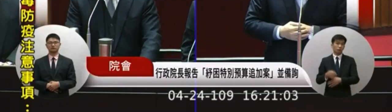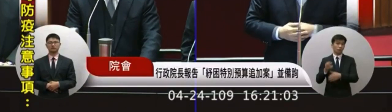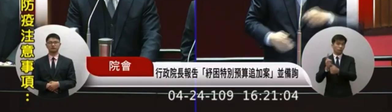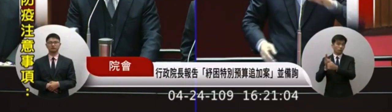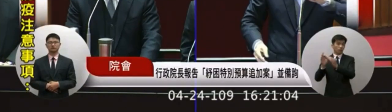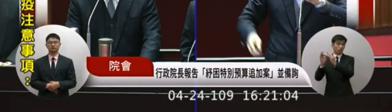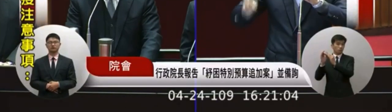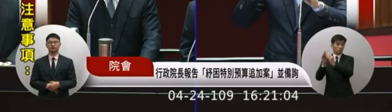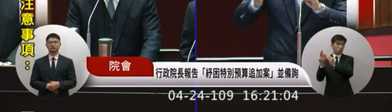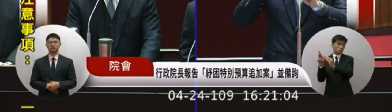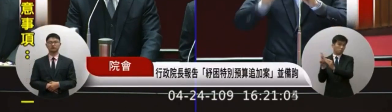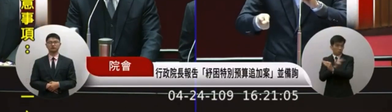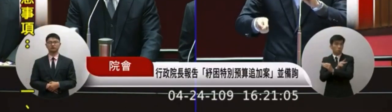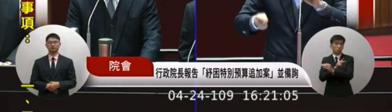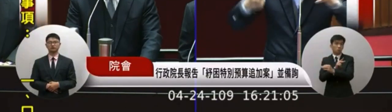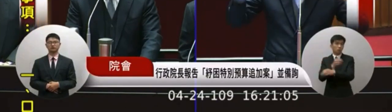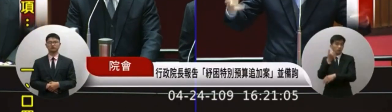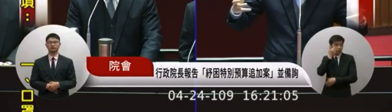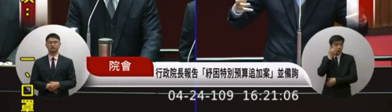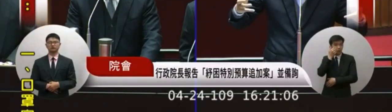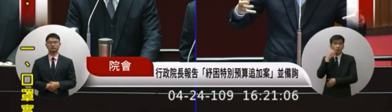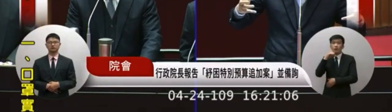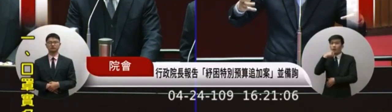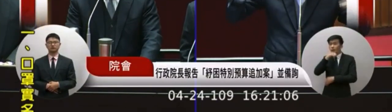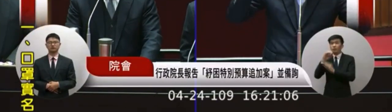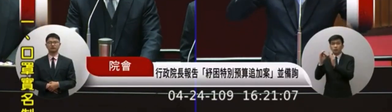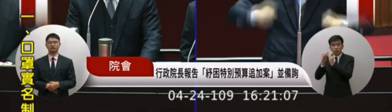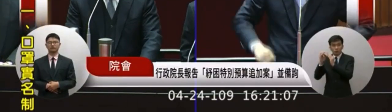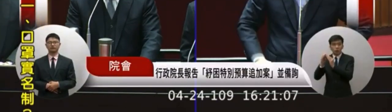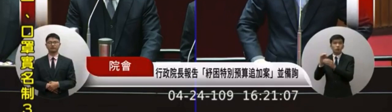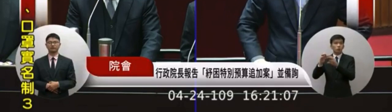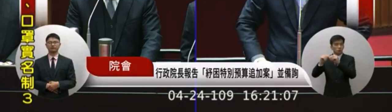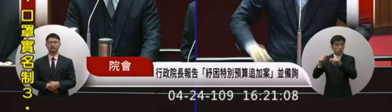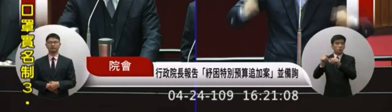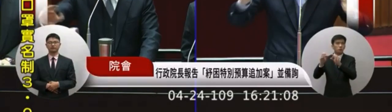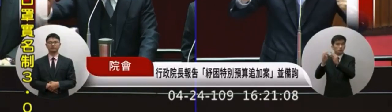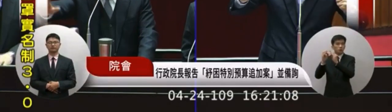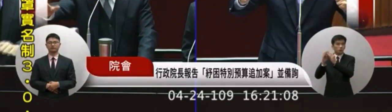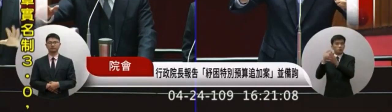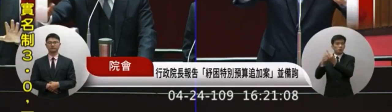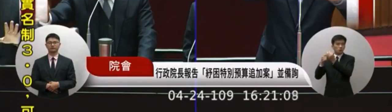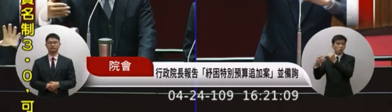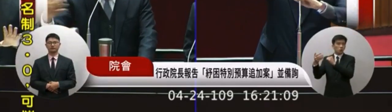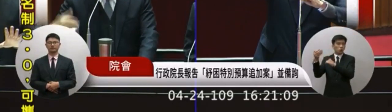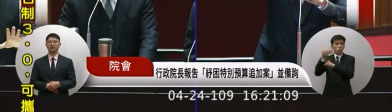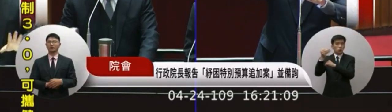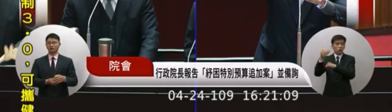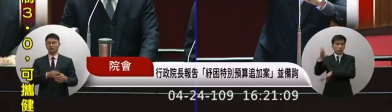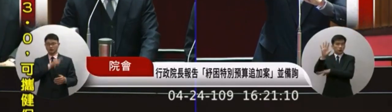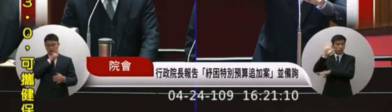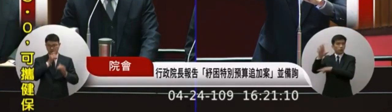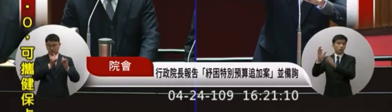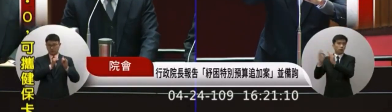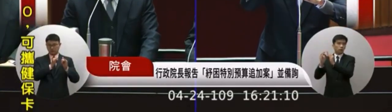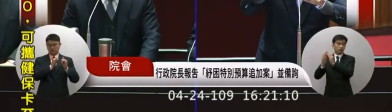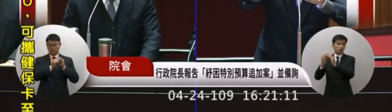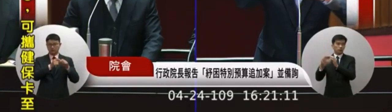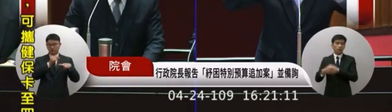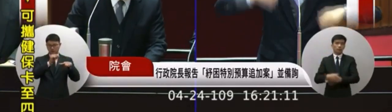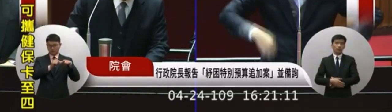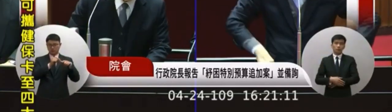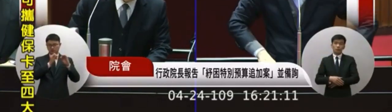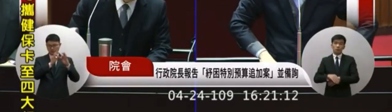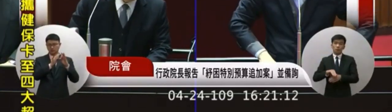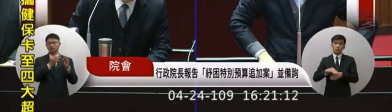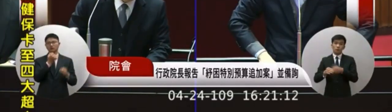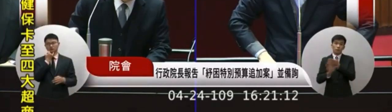贷款的，就是台银、土银跟换工股银行9家，其他你听我讲，其